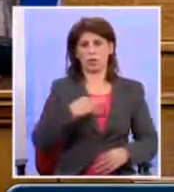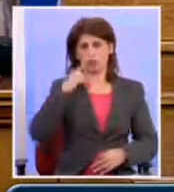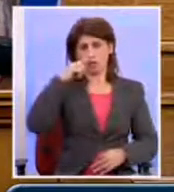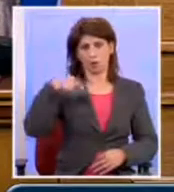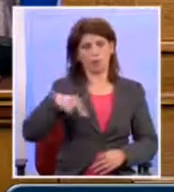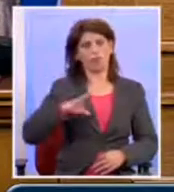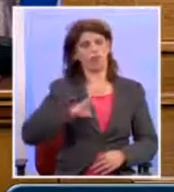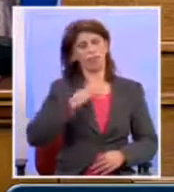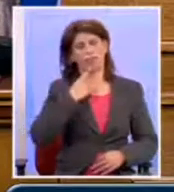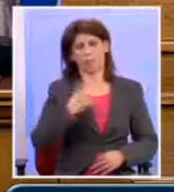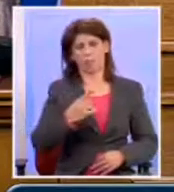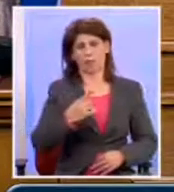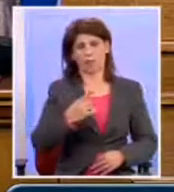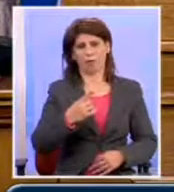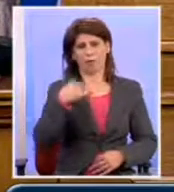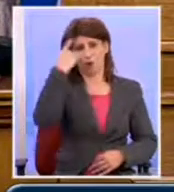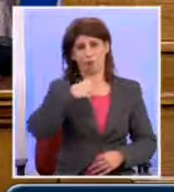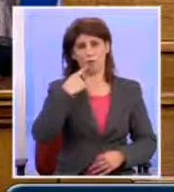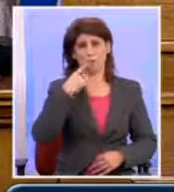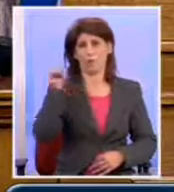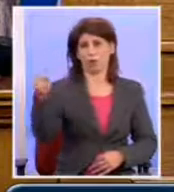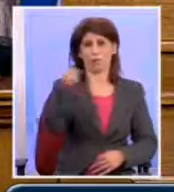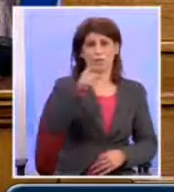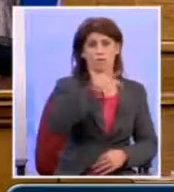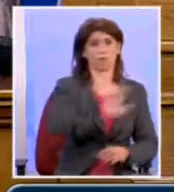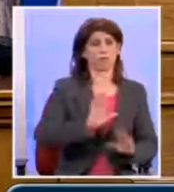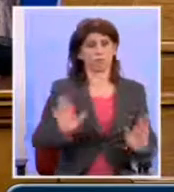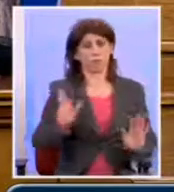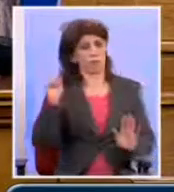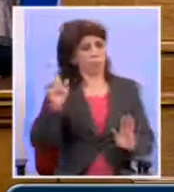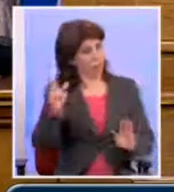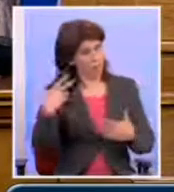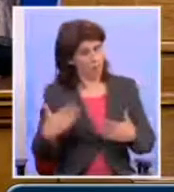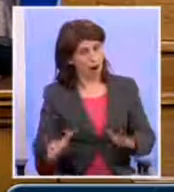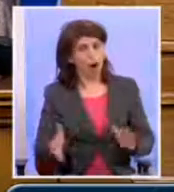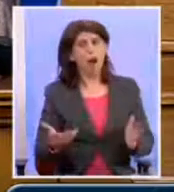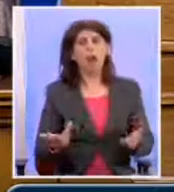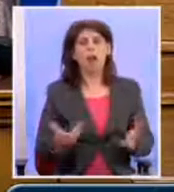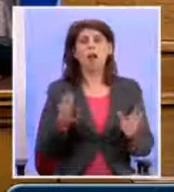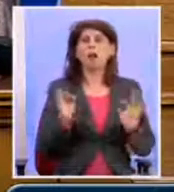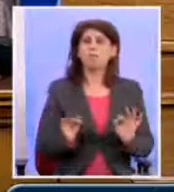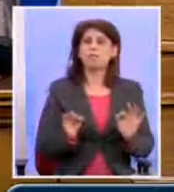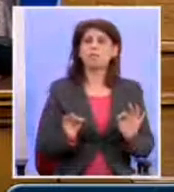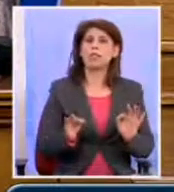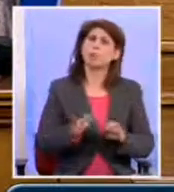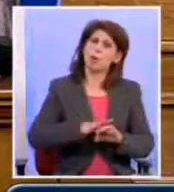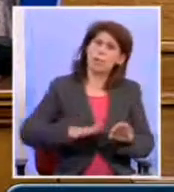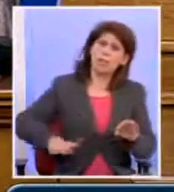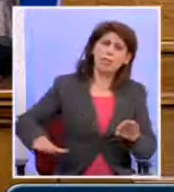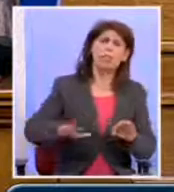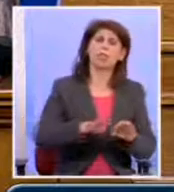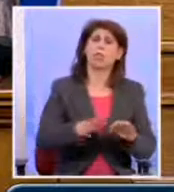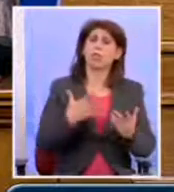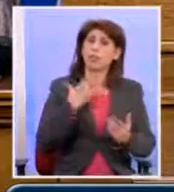και εγώ δεν θα αναφερθώ σε πρόσωπα τα οποία κατηγορούνται, αλλά οπωσδήποτε στο πεδίο, στο